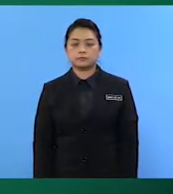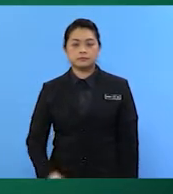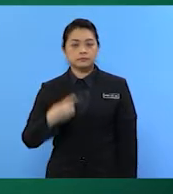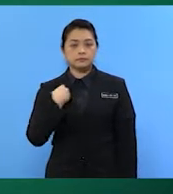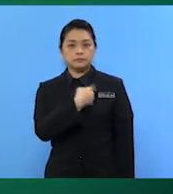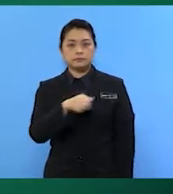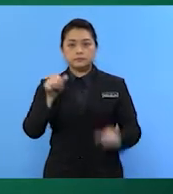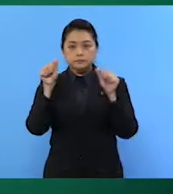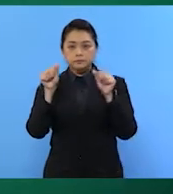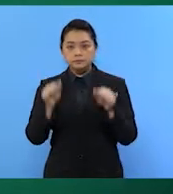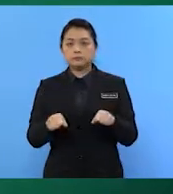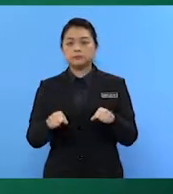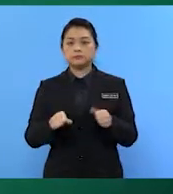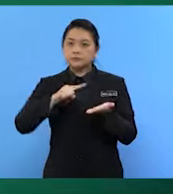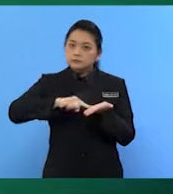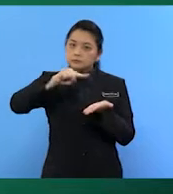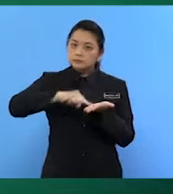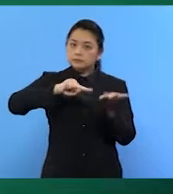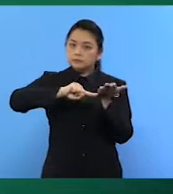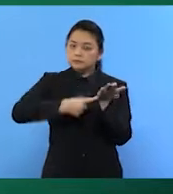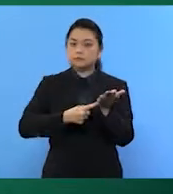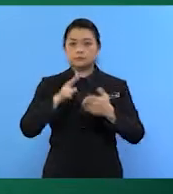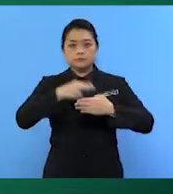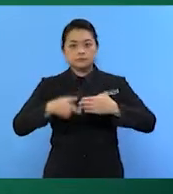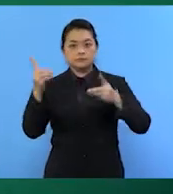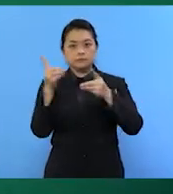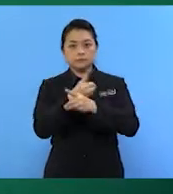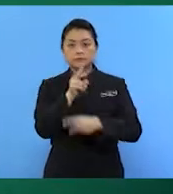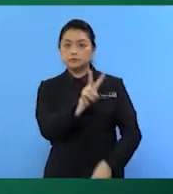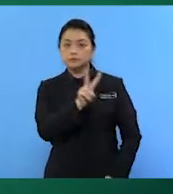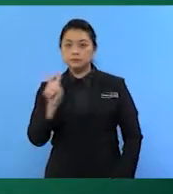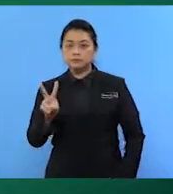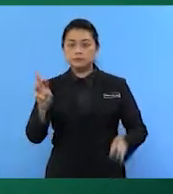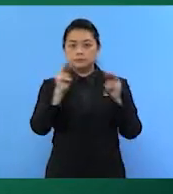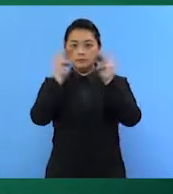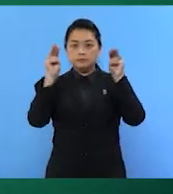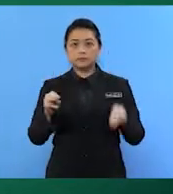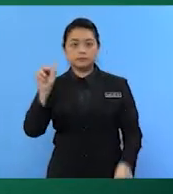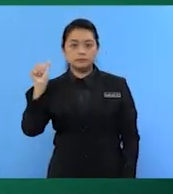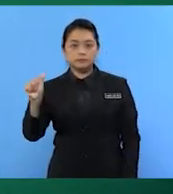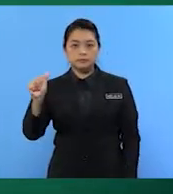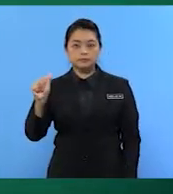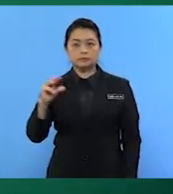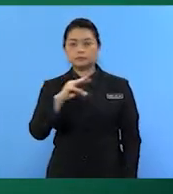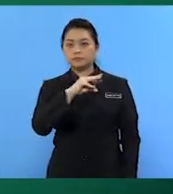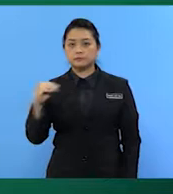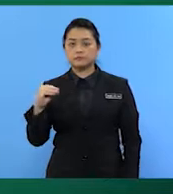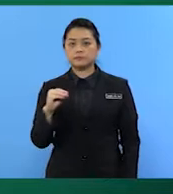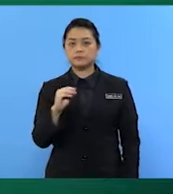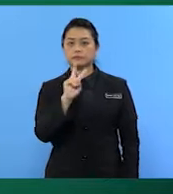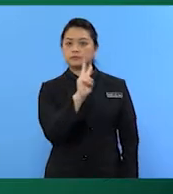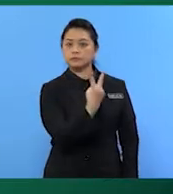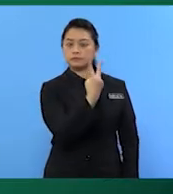Kita boleh semak semula hasil darab kedua-dua matriks A dan songsangannya.